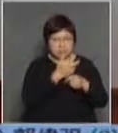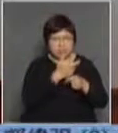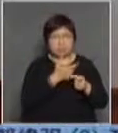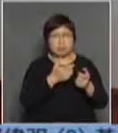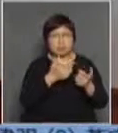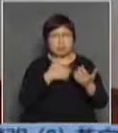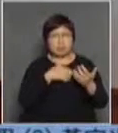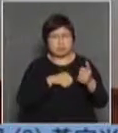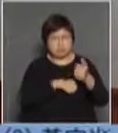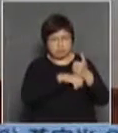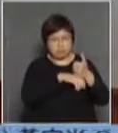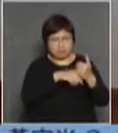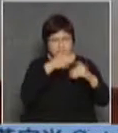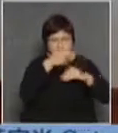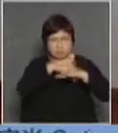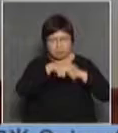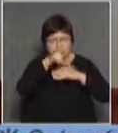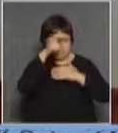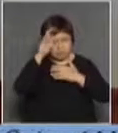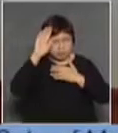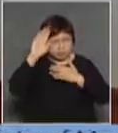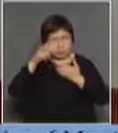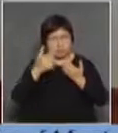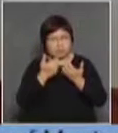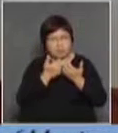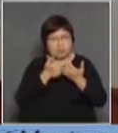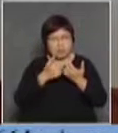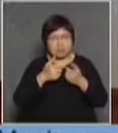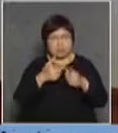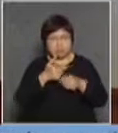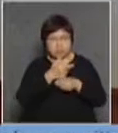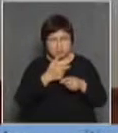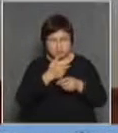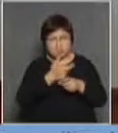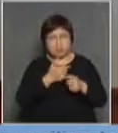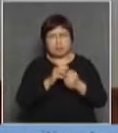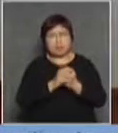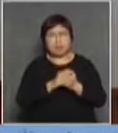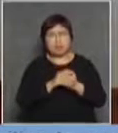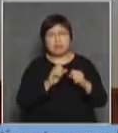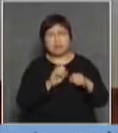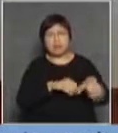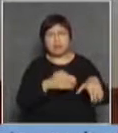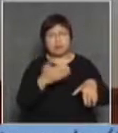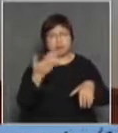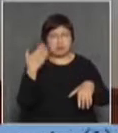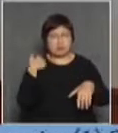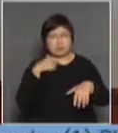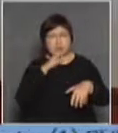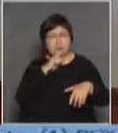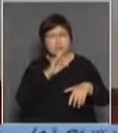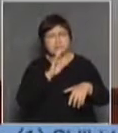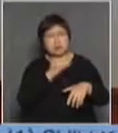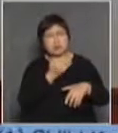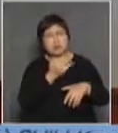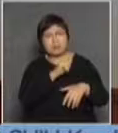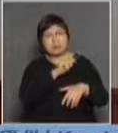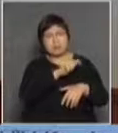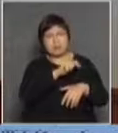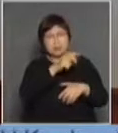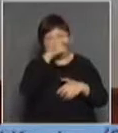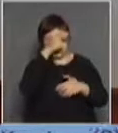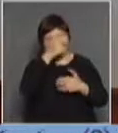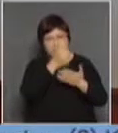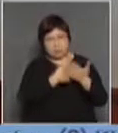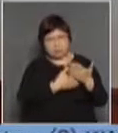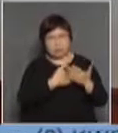上規劃政府的未來預算，同時亦放棄前任一些不合時宜的政策，